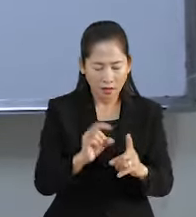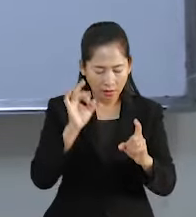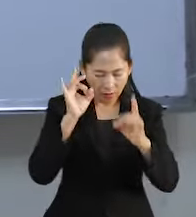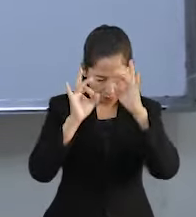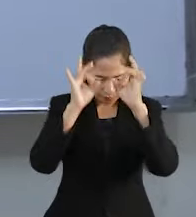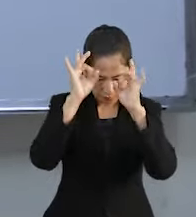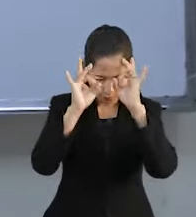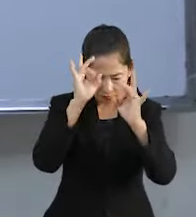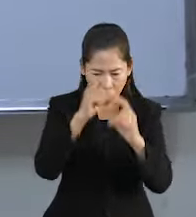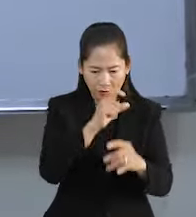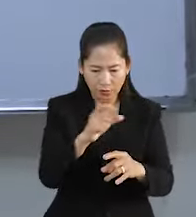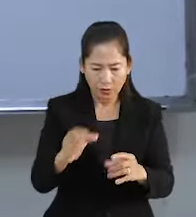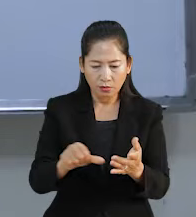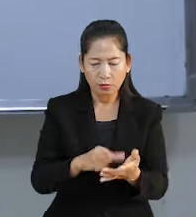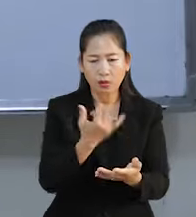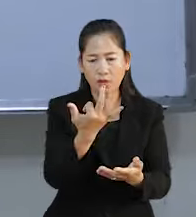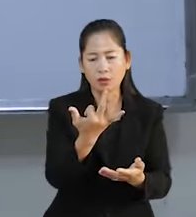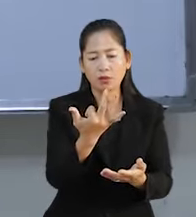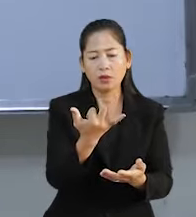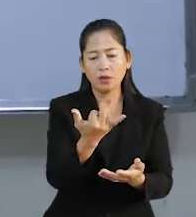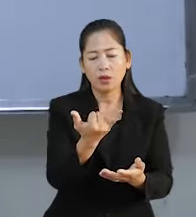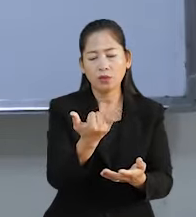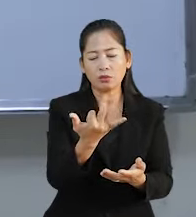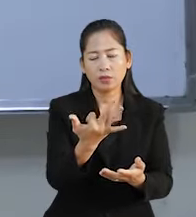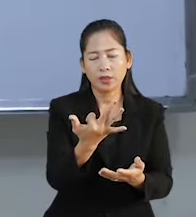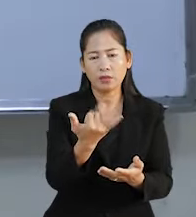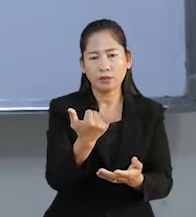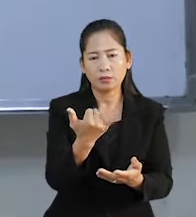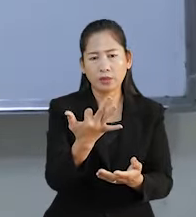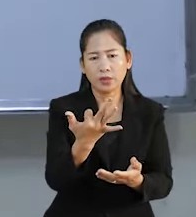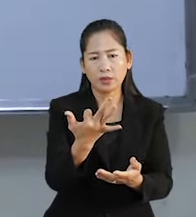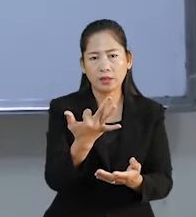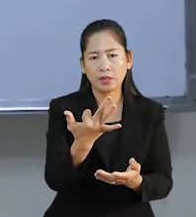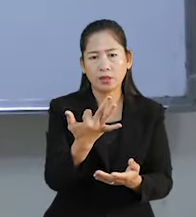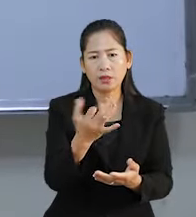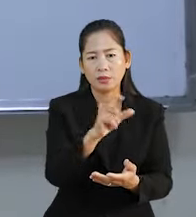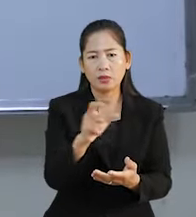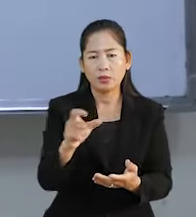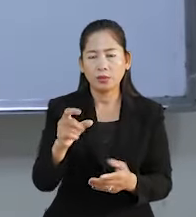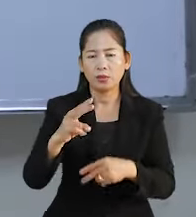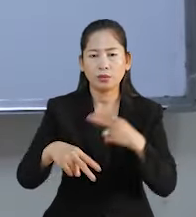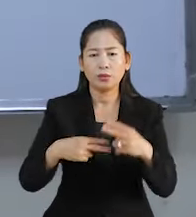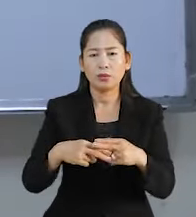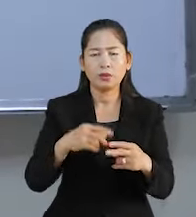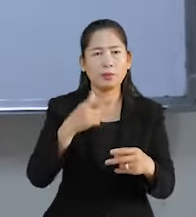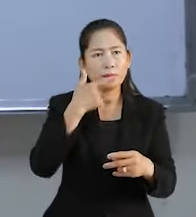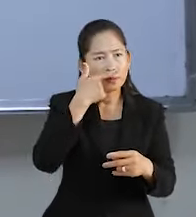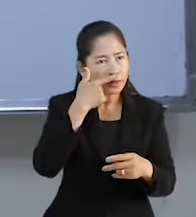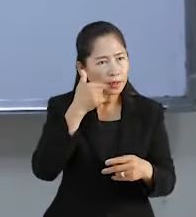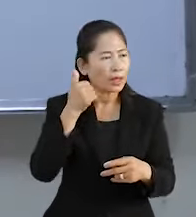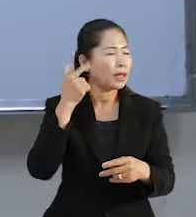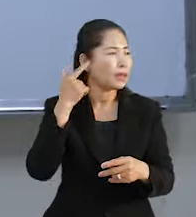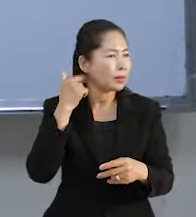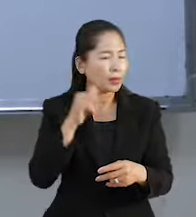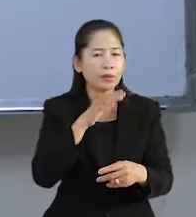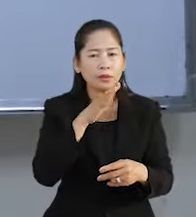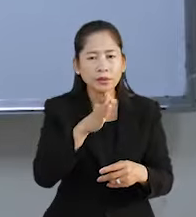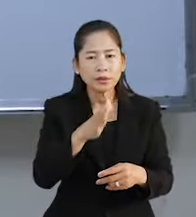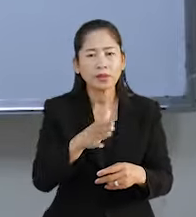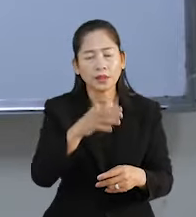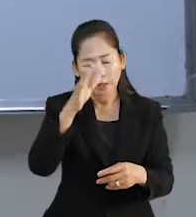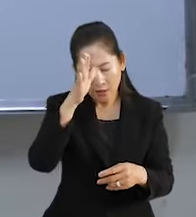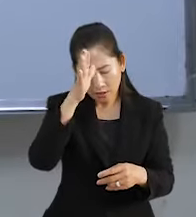អំពីមនុស្សទំព័រទី68ចាអំពីមនុស្សចឹងទូទៅណាកូនណាមិនថាម្ដាយមិនថាឪពុកលោកយាយលោកតាមិត្ត